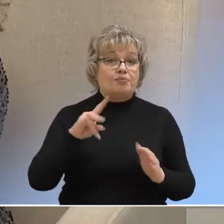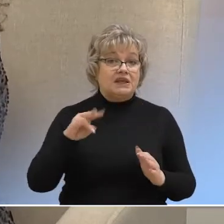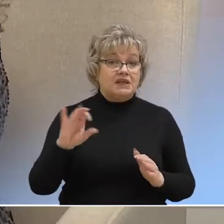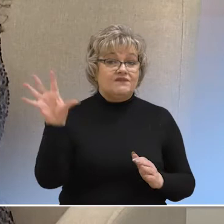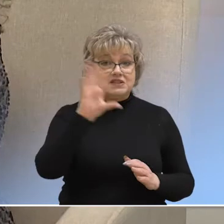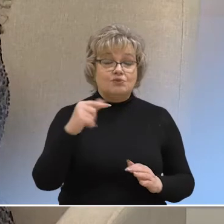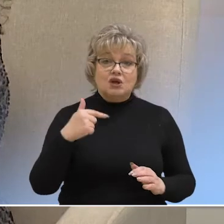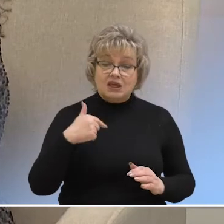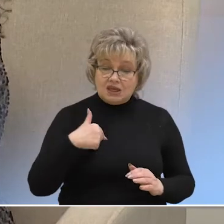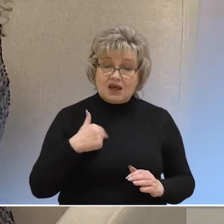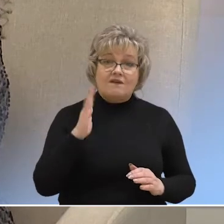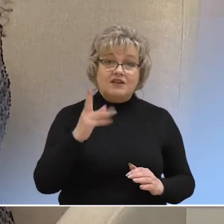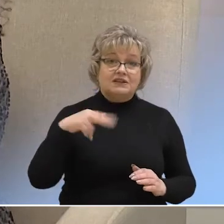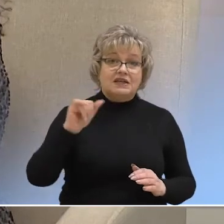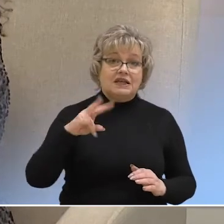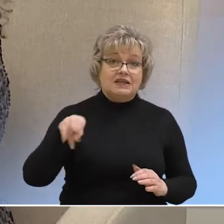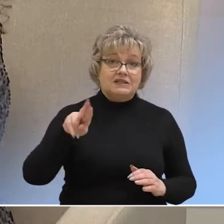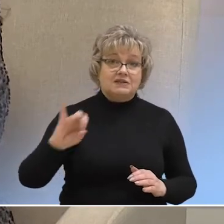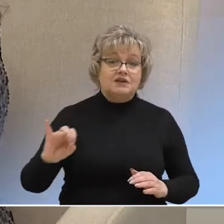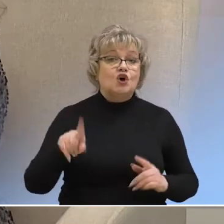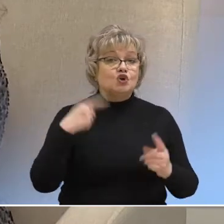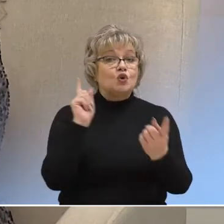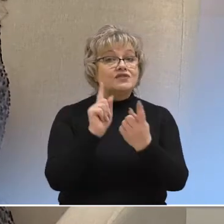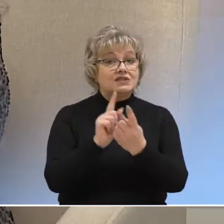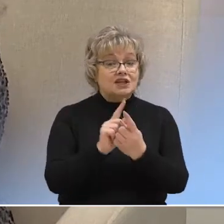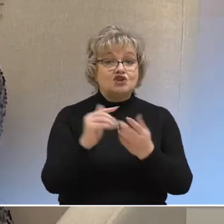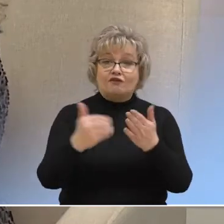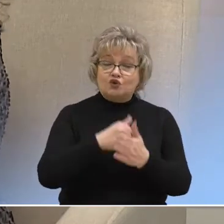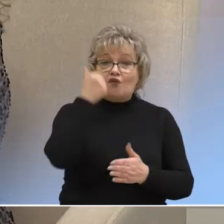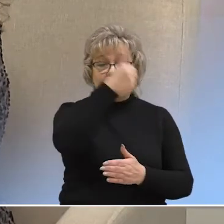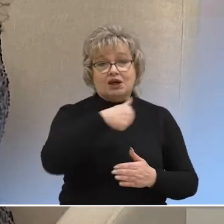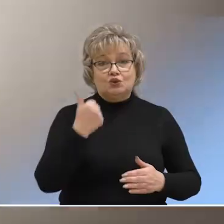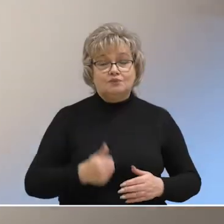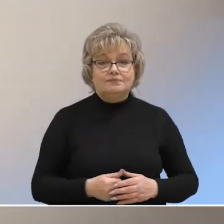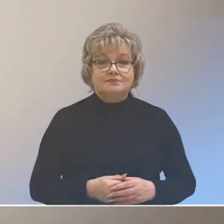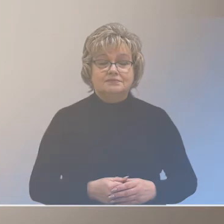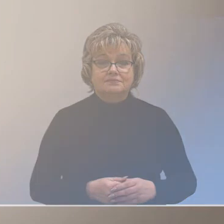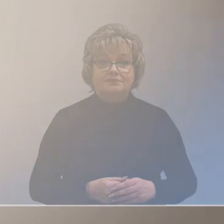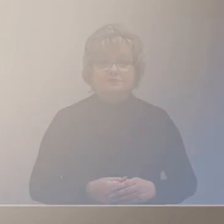И я ее ведущая Вера Данилиди. До встречи в новом году!